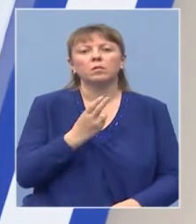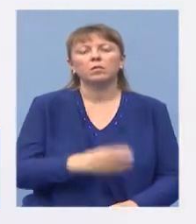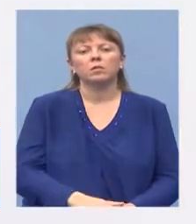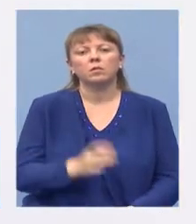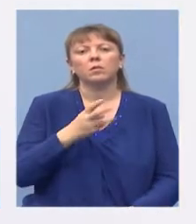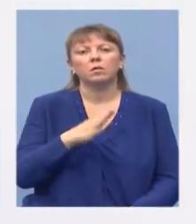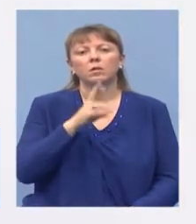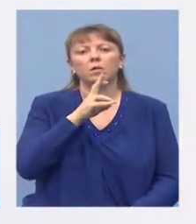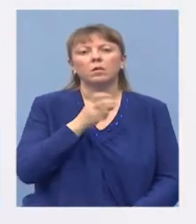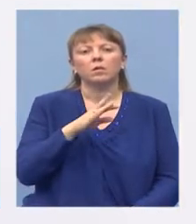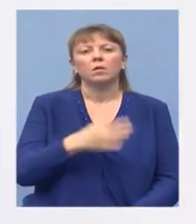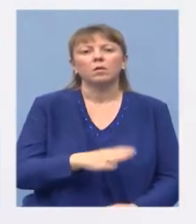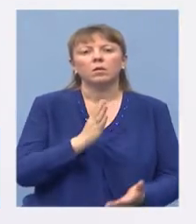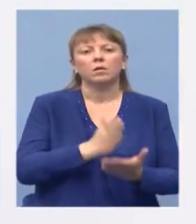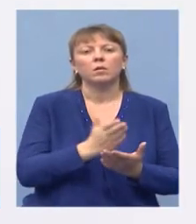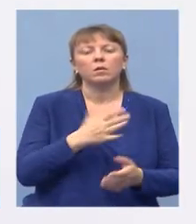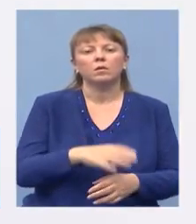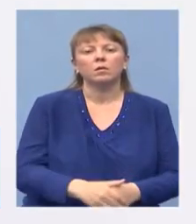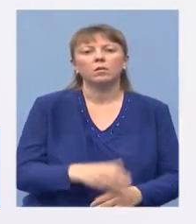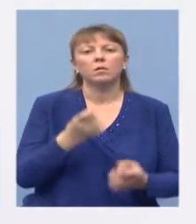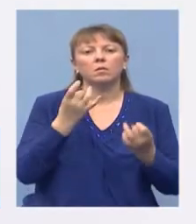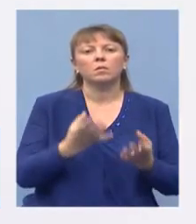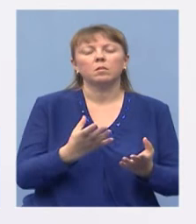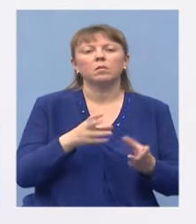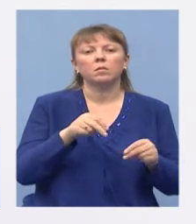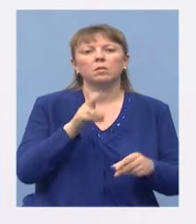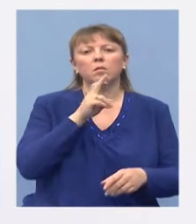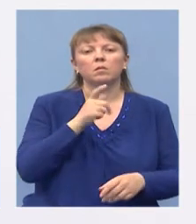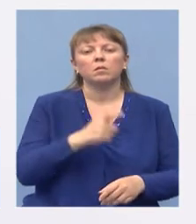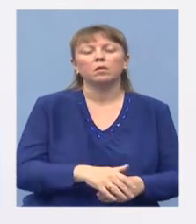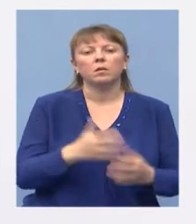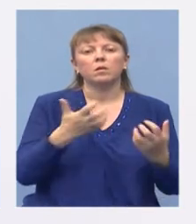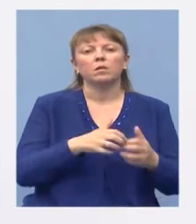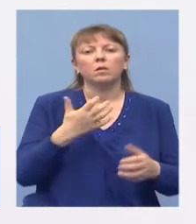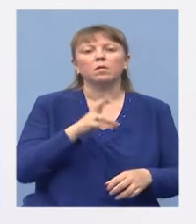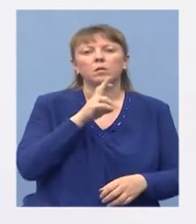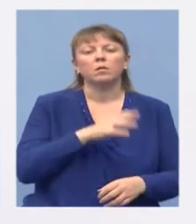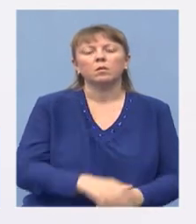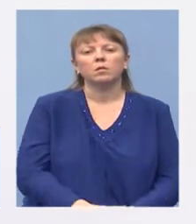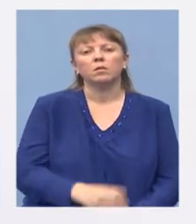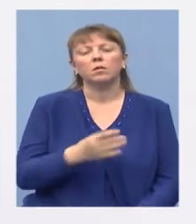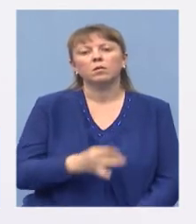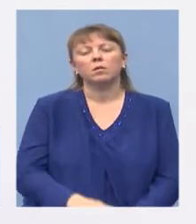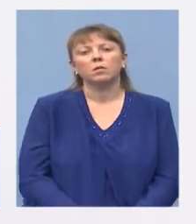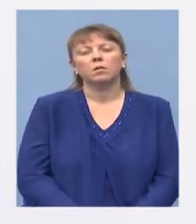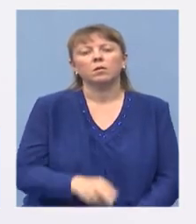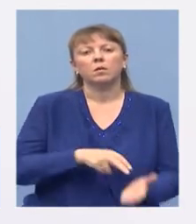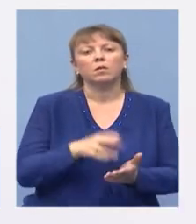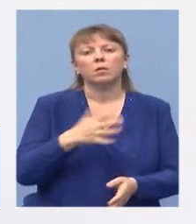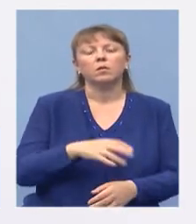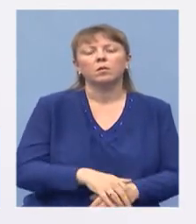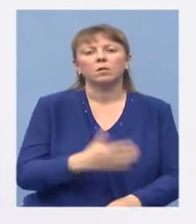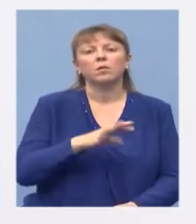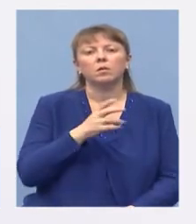Стратегия госкорпорации направлена на максимальное упрощение получения государственных услуг, автоматизации государственных услуг, перейти из традиционного